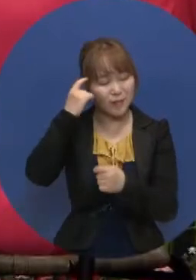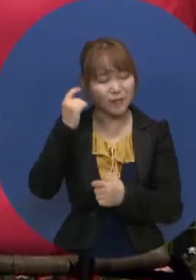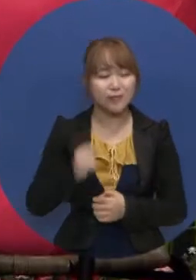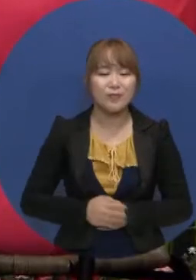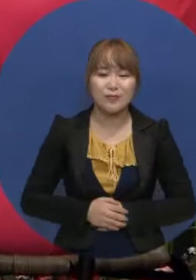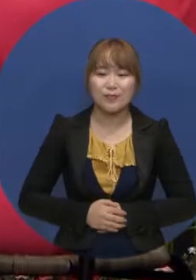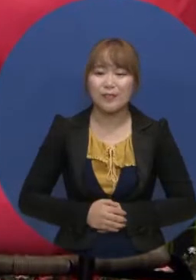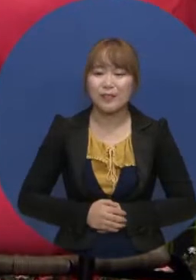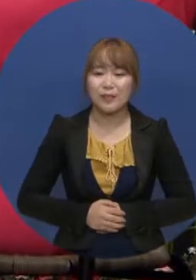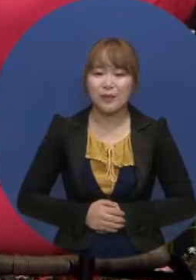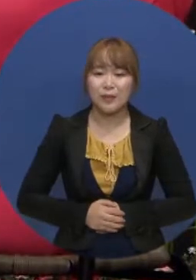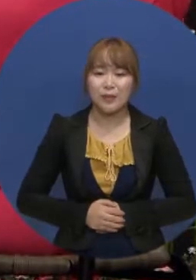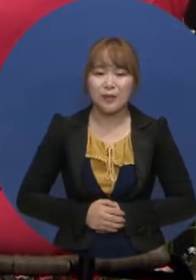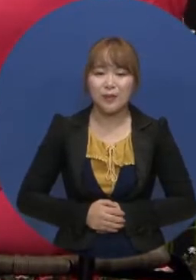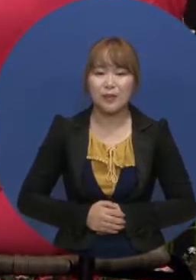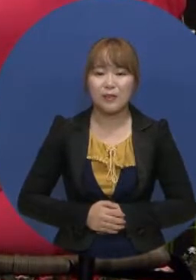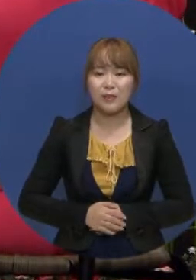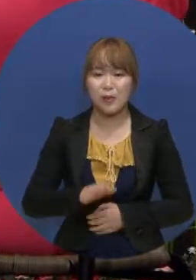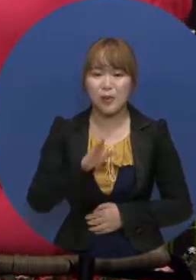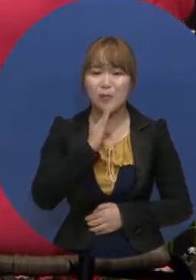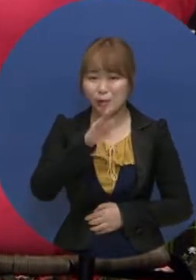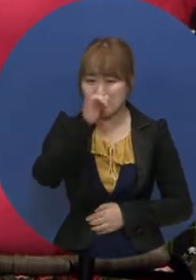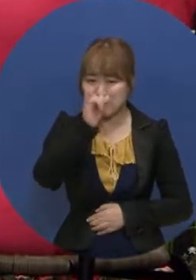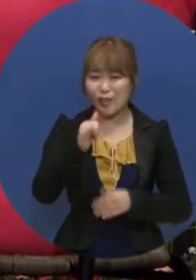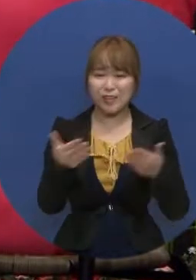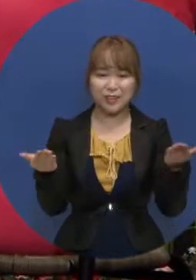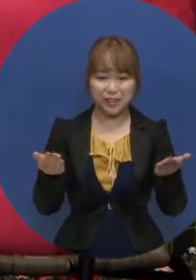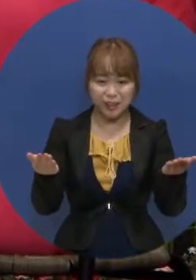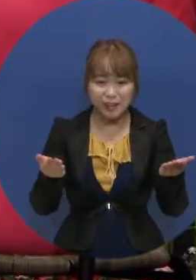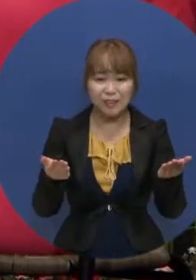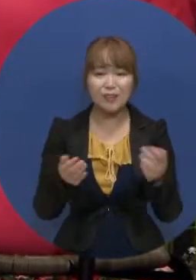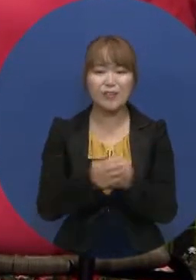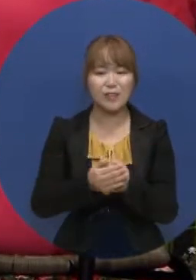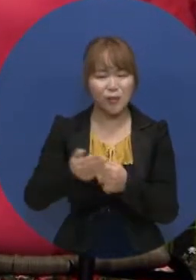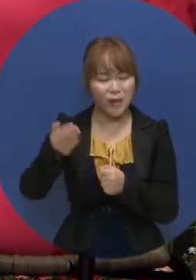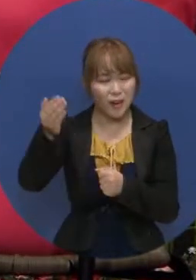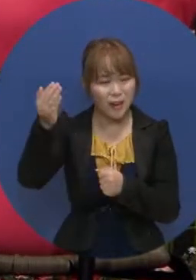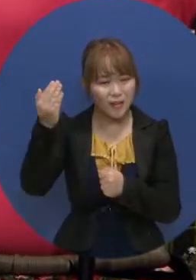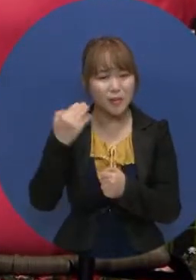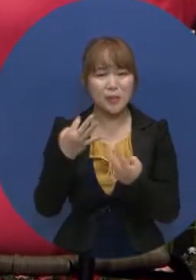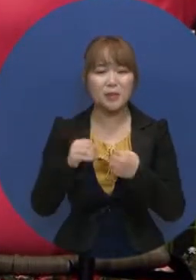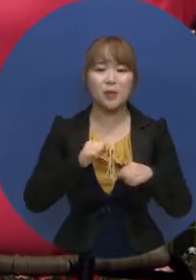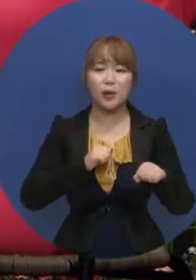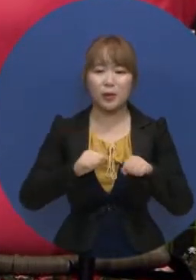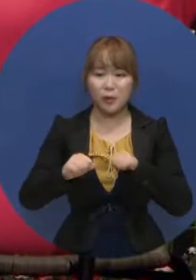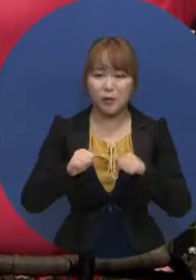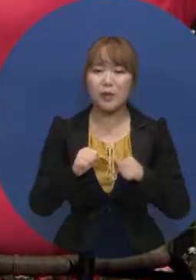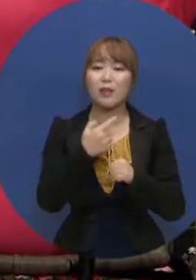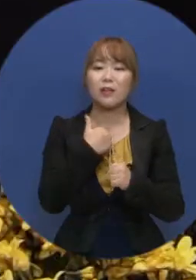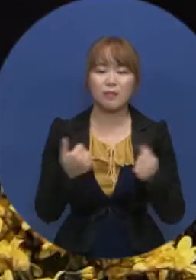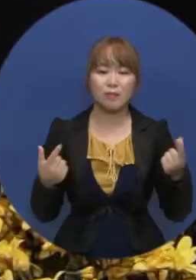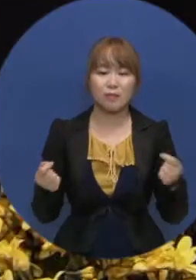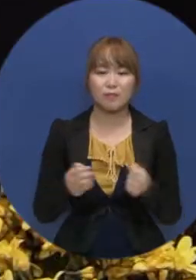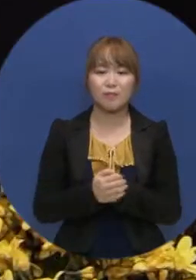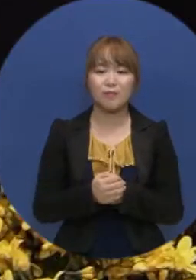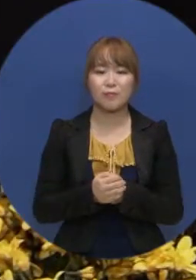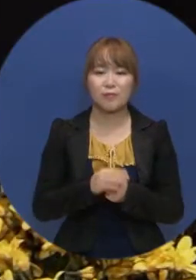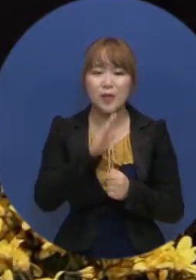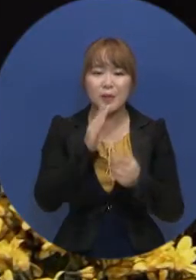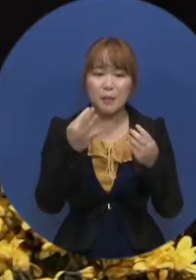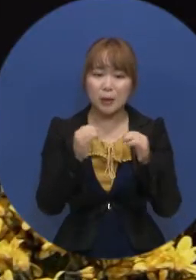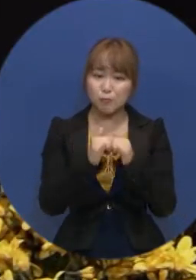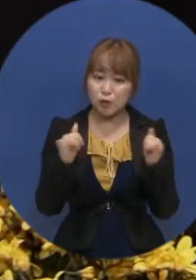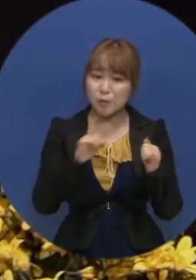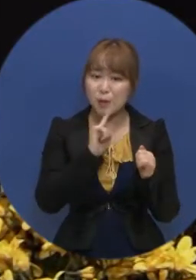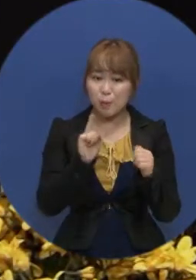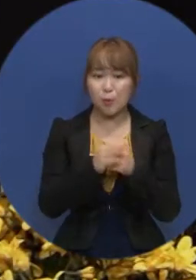생각납니다. 네, 아주 대단한 일들을 이렇게 과거에 이렇게 많이 활동하시면서 하셨는데요. 많은 분들은